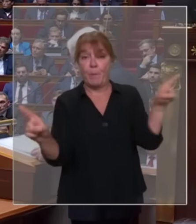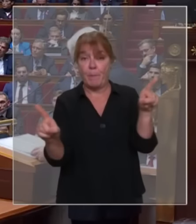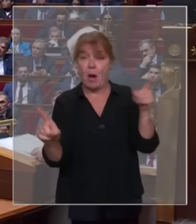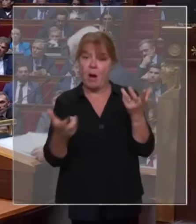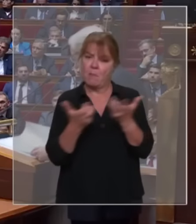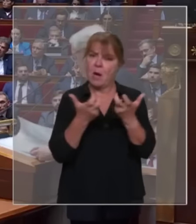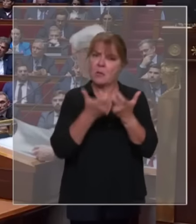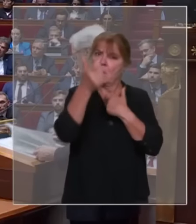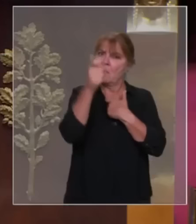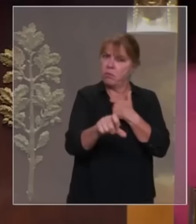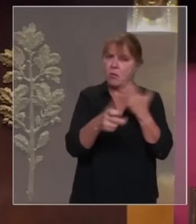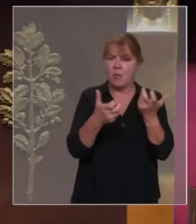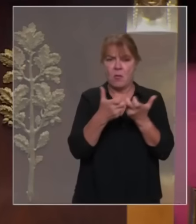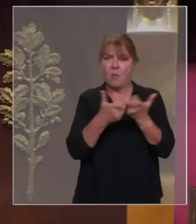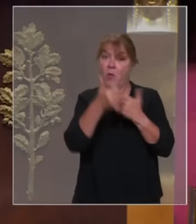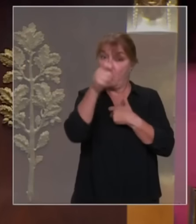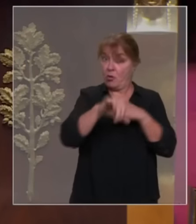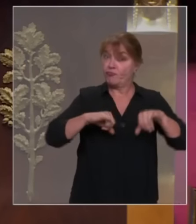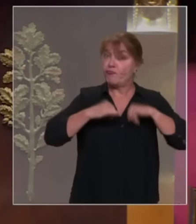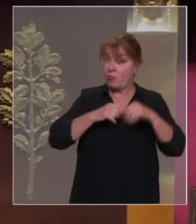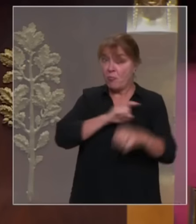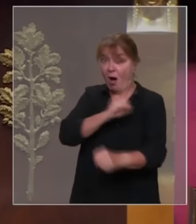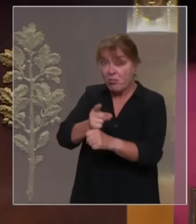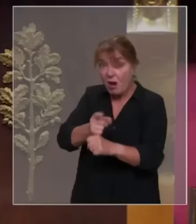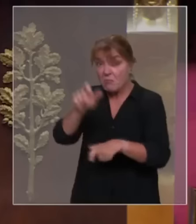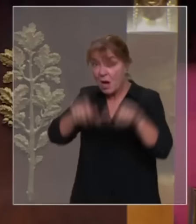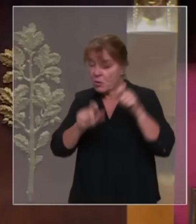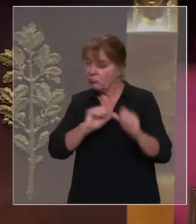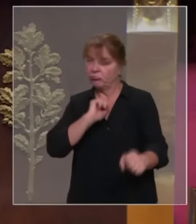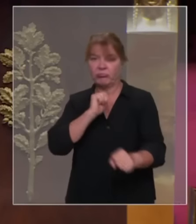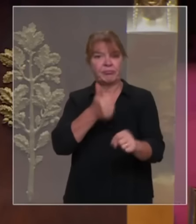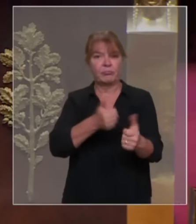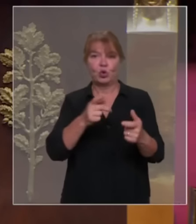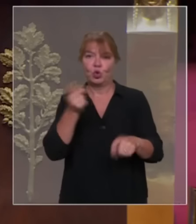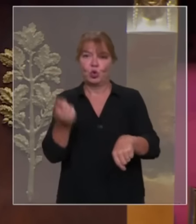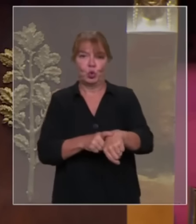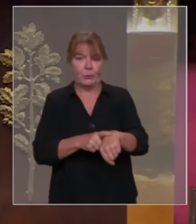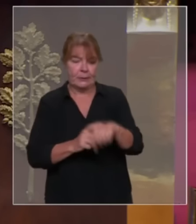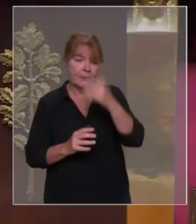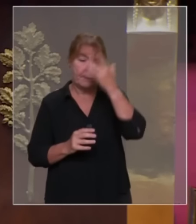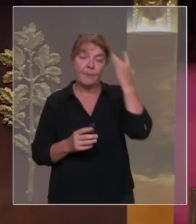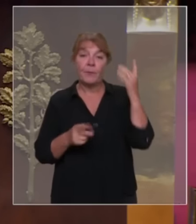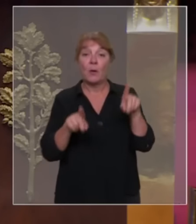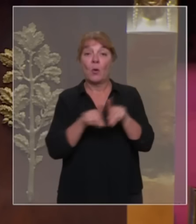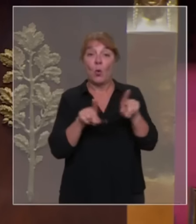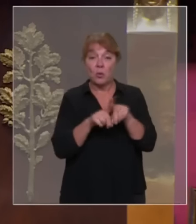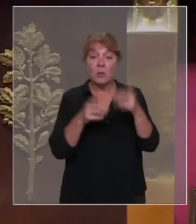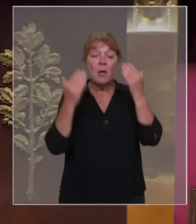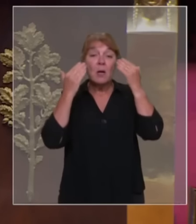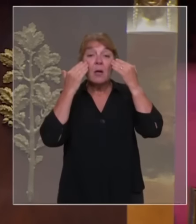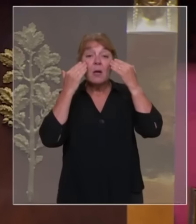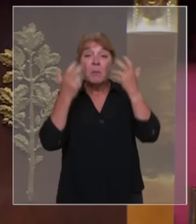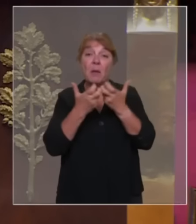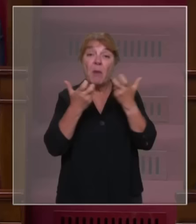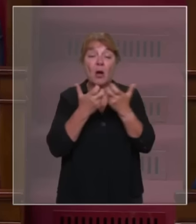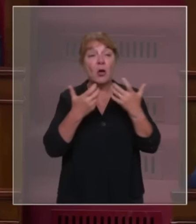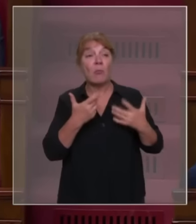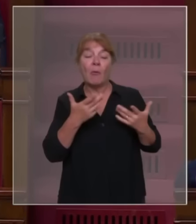l'intégrité physique des personnes. Nous poursuivrons la réflexion sur les atténuations de l'excuse de